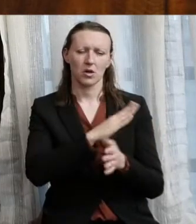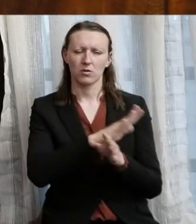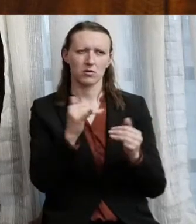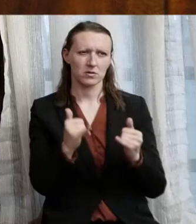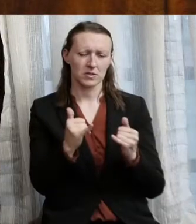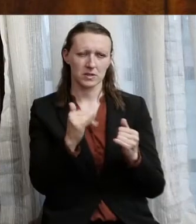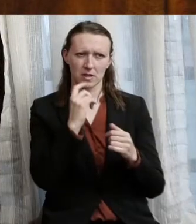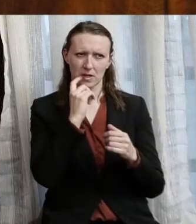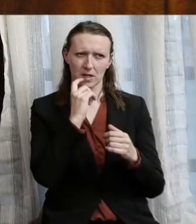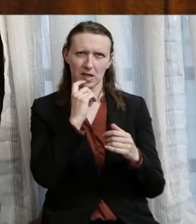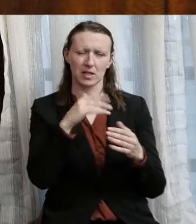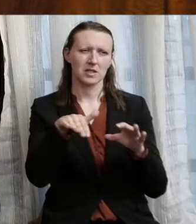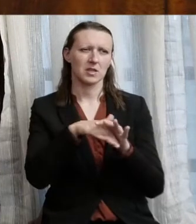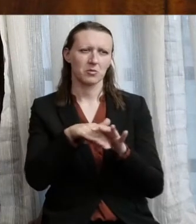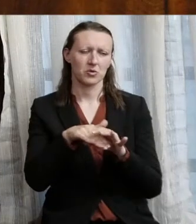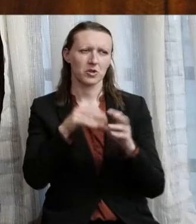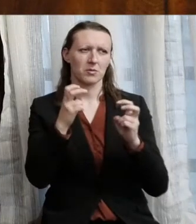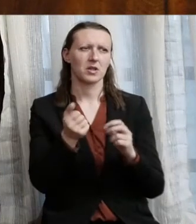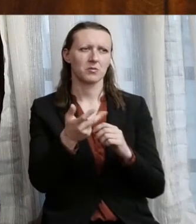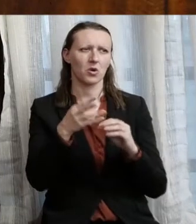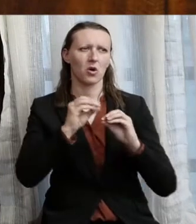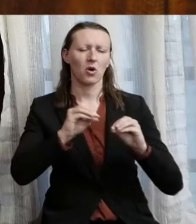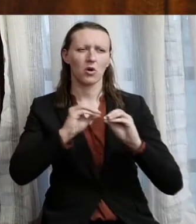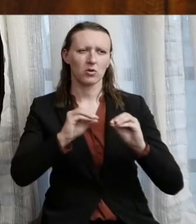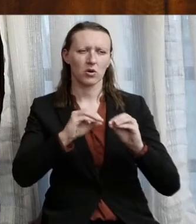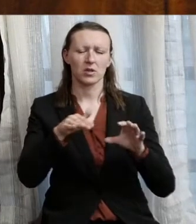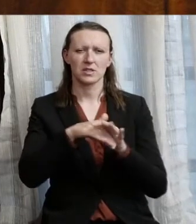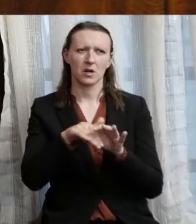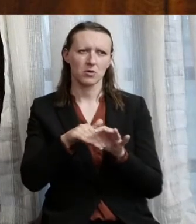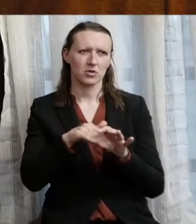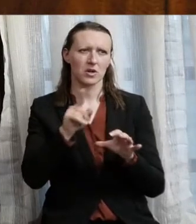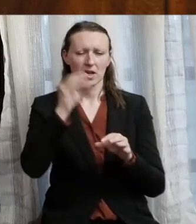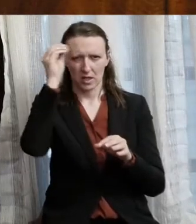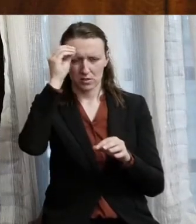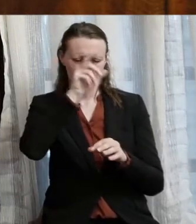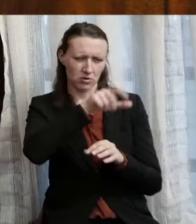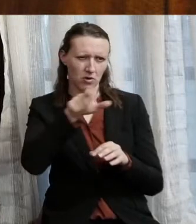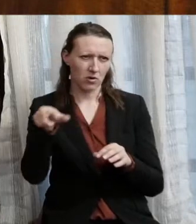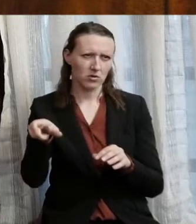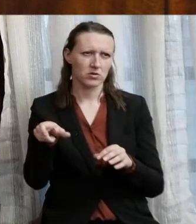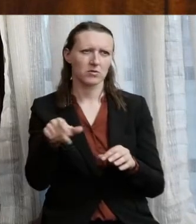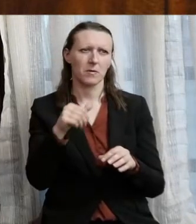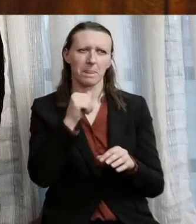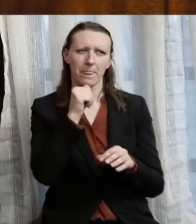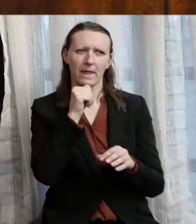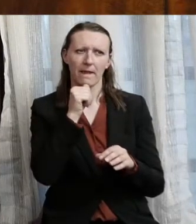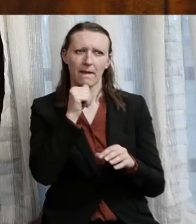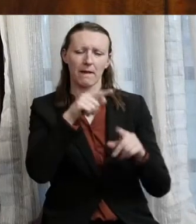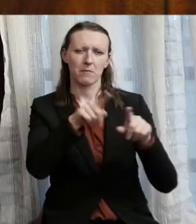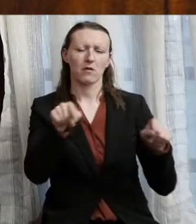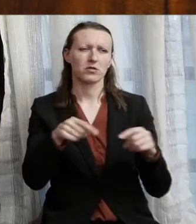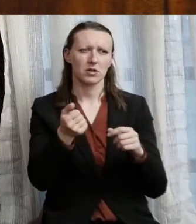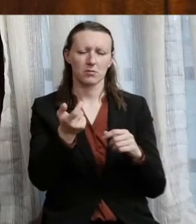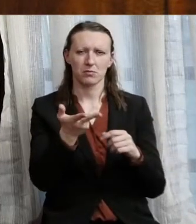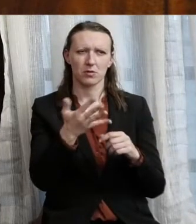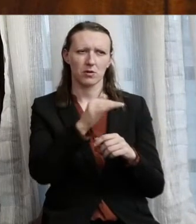sada. Zapošljavanje manjeg broja odgojitelja, zapošljavanje nestručnog kadra i površina po